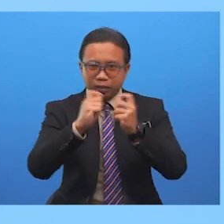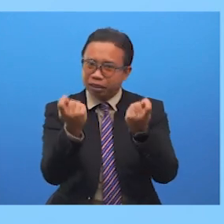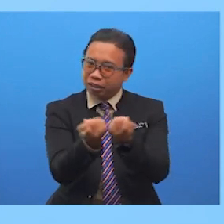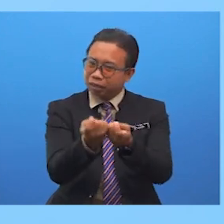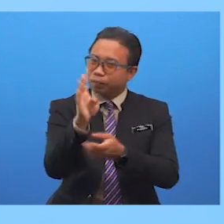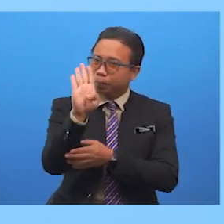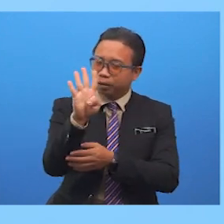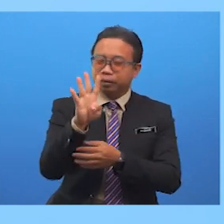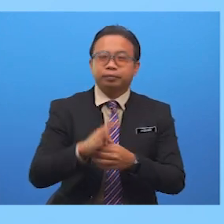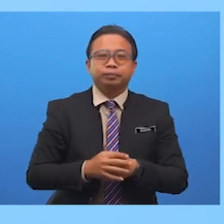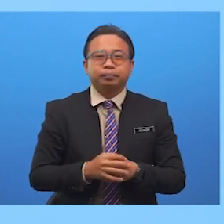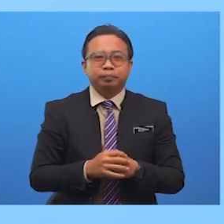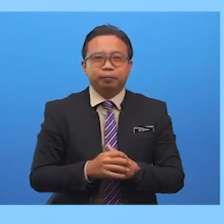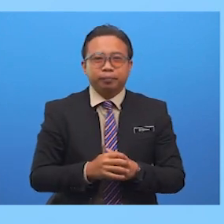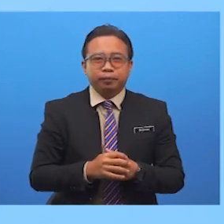tingkatan 4